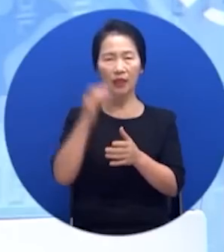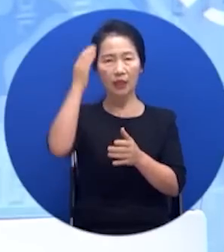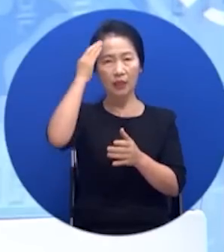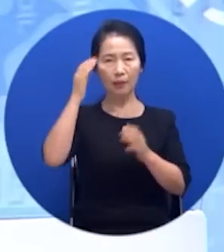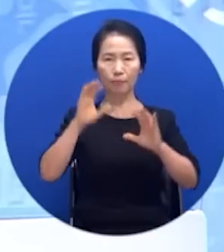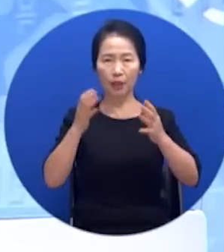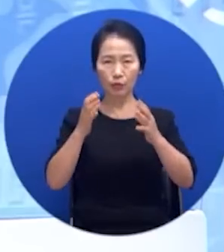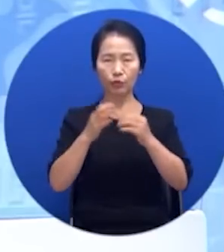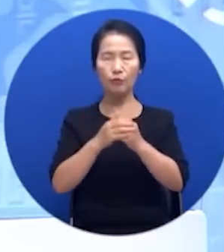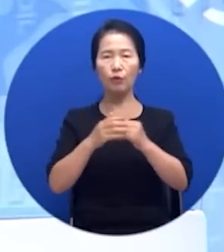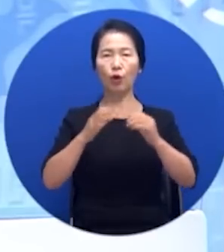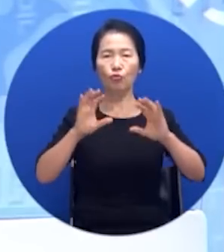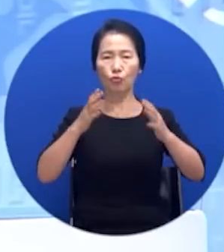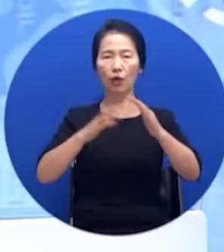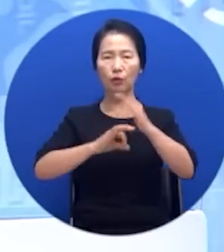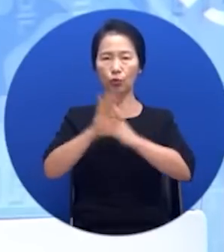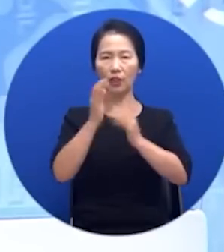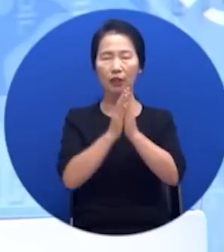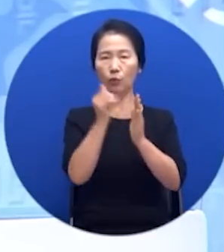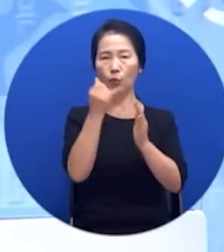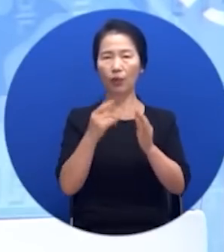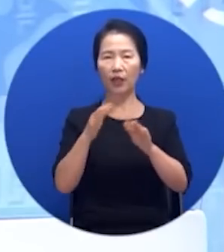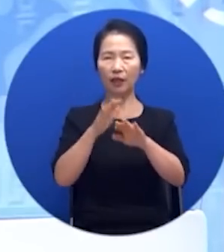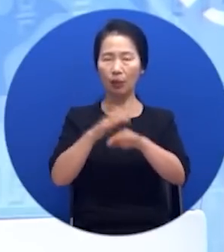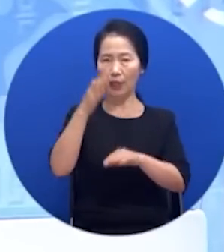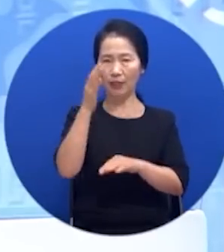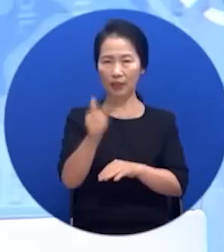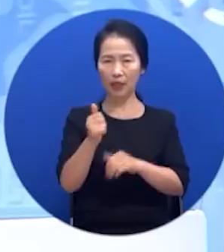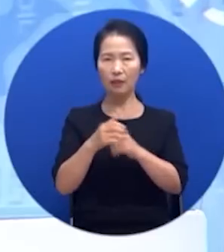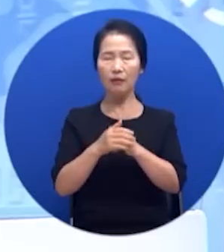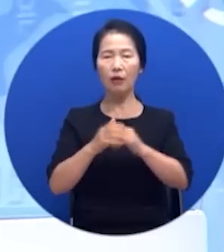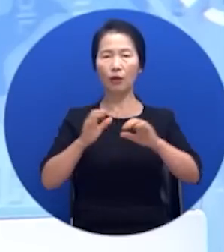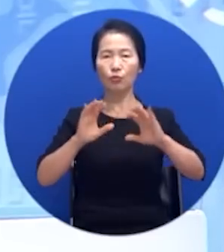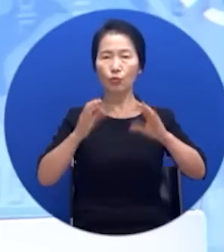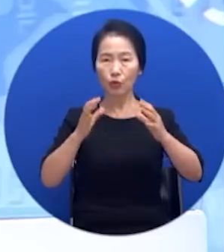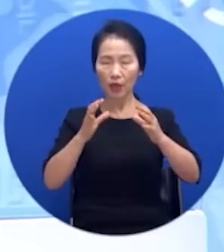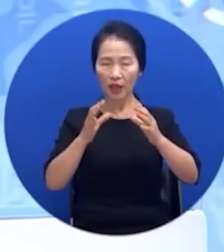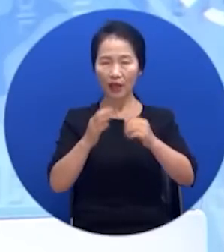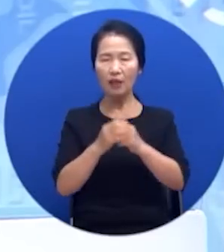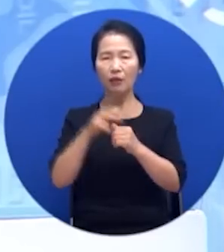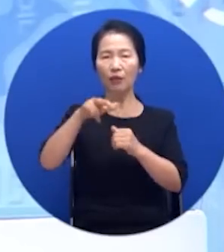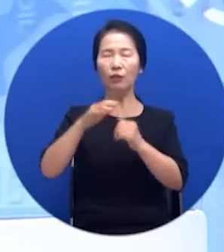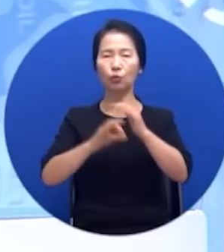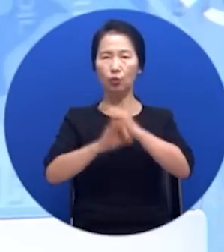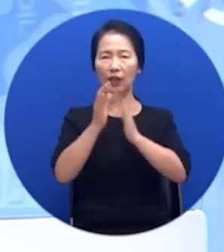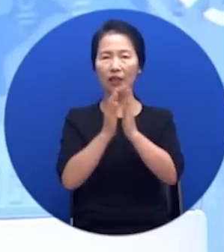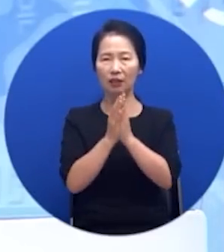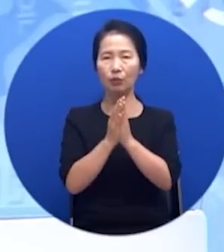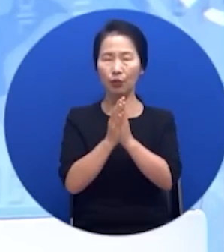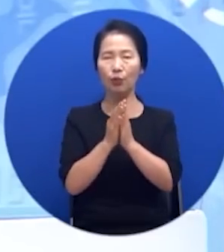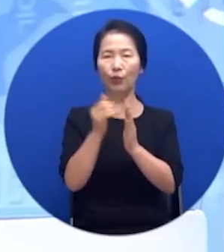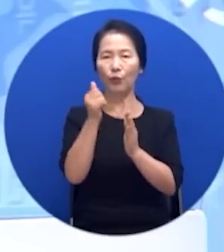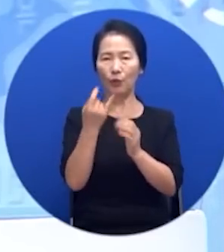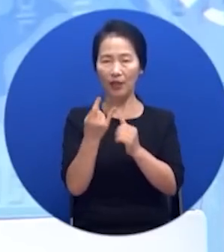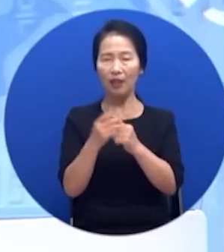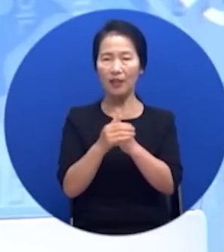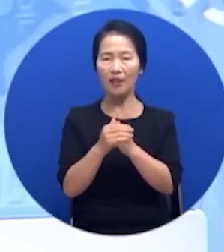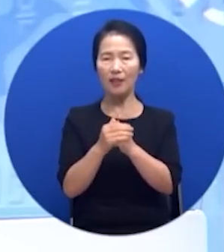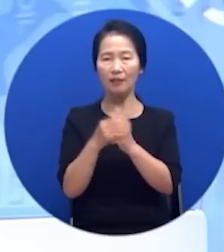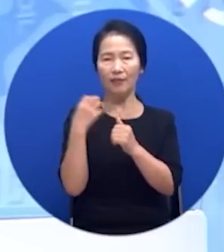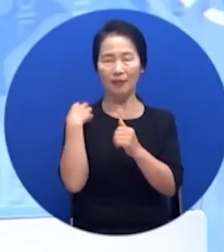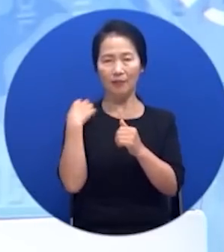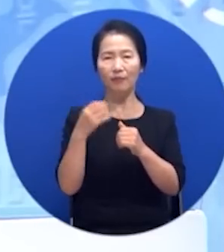대한민국 국가초창기도회 대의장이신 국회 초창기도회 김진표 회장님께서